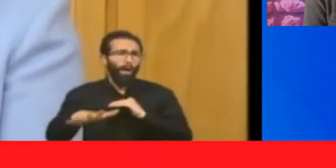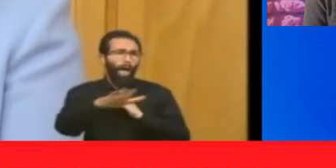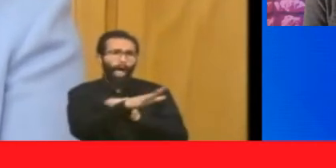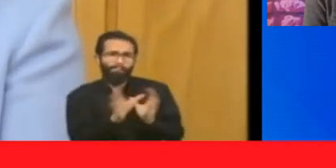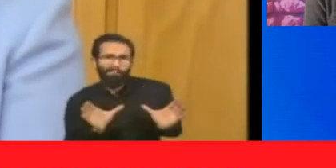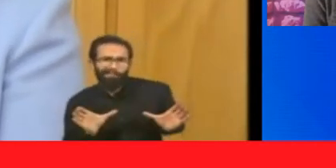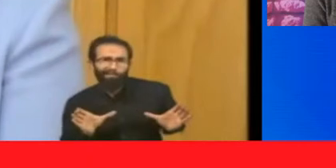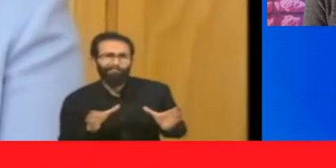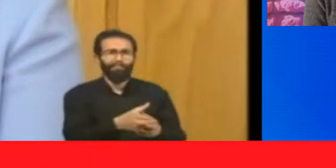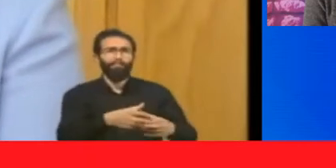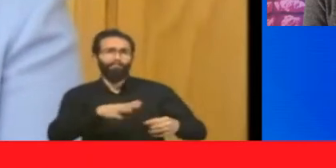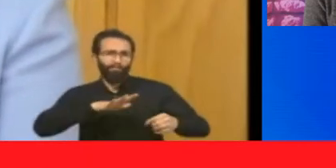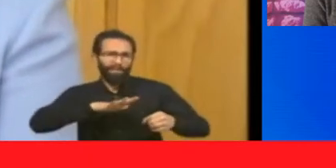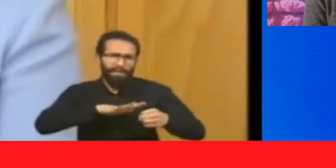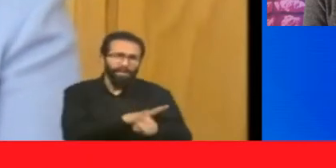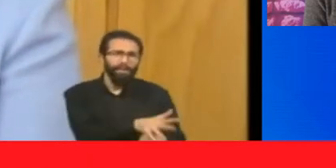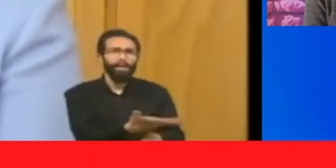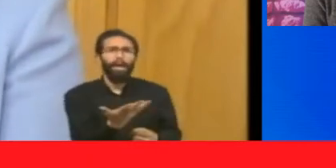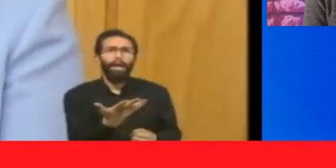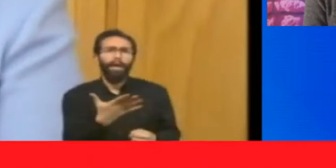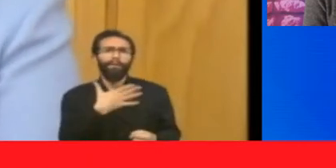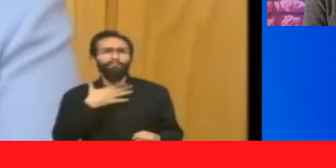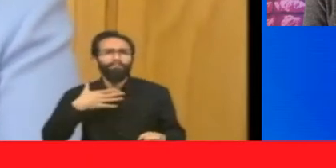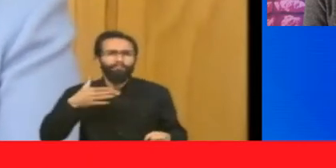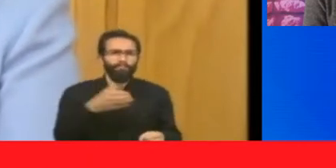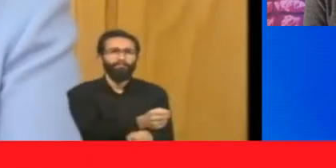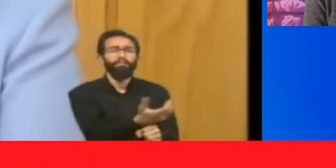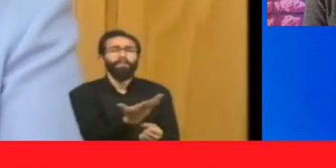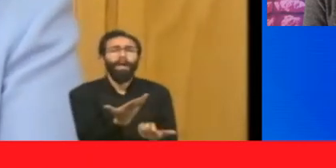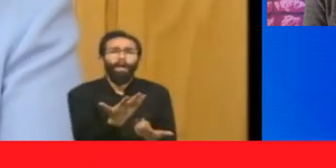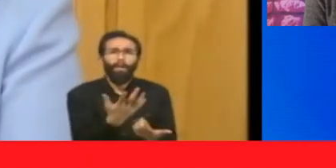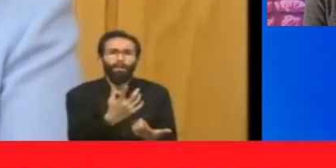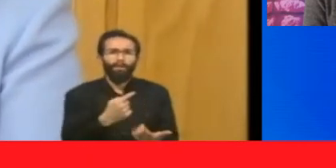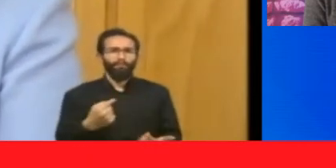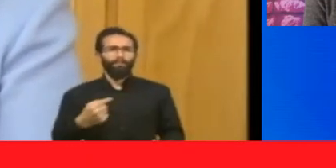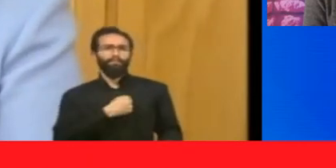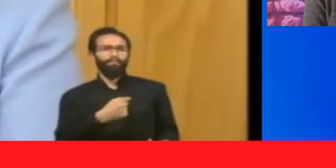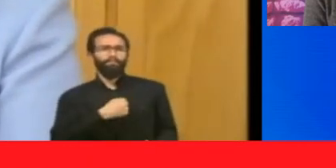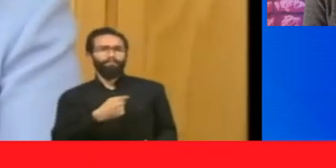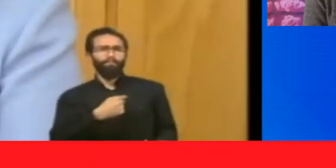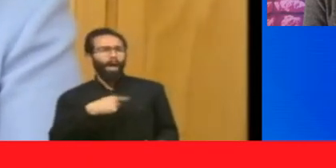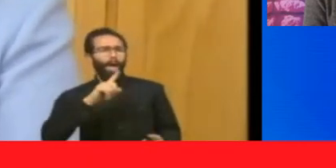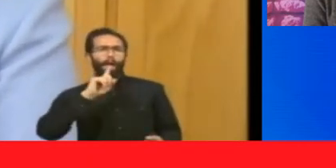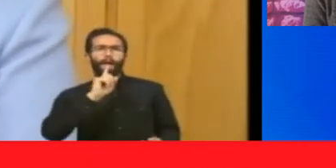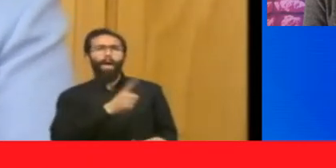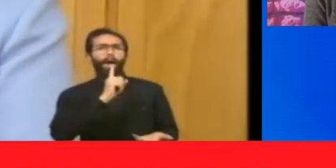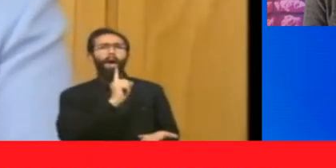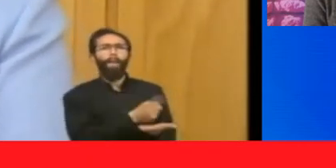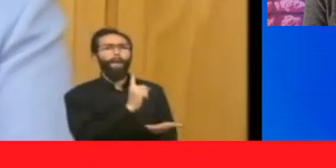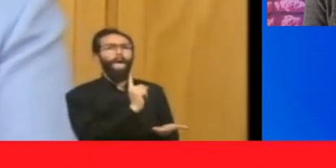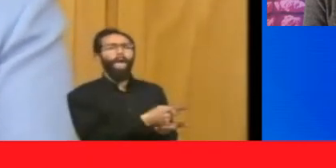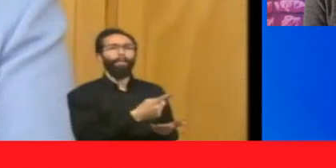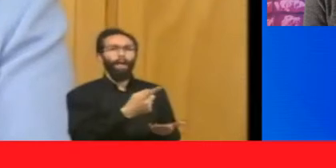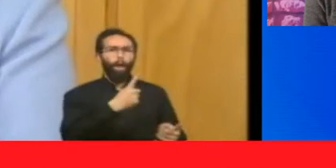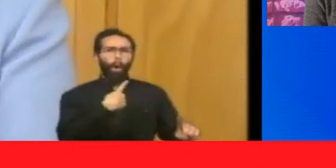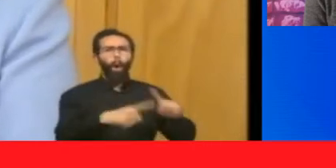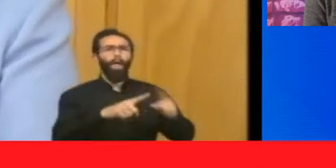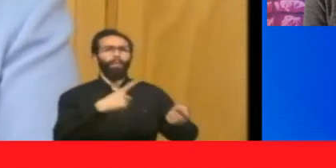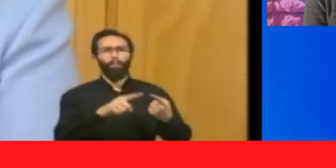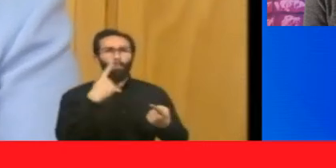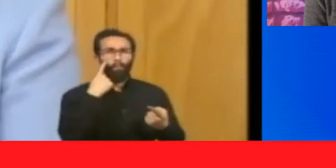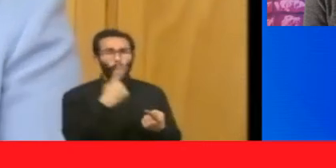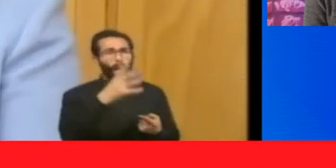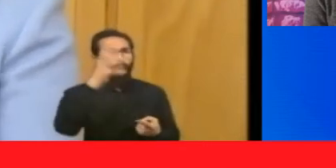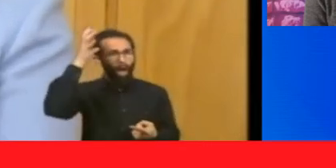dahi aldırmayan, tekçi, faşizan bir yönetim anlayışının hukuksuzluğuyla, adaletsizlikleriyle